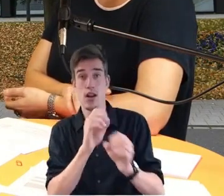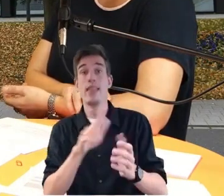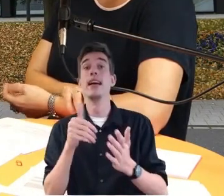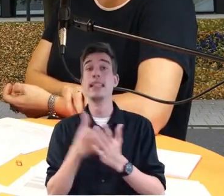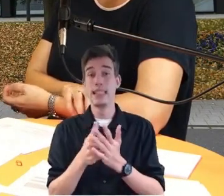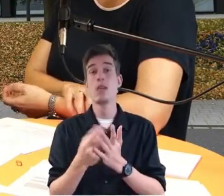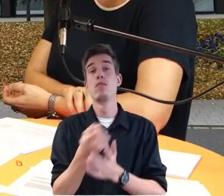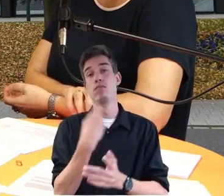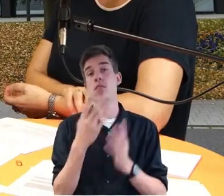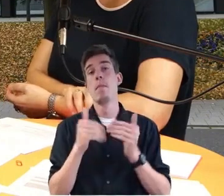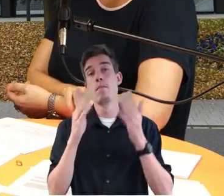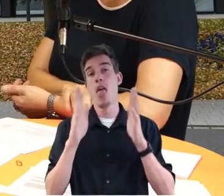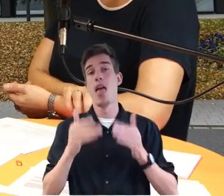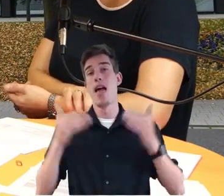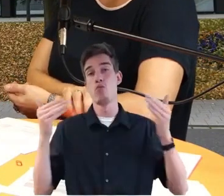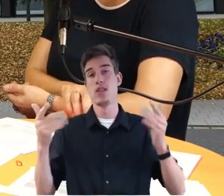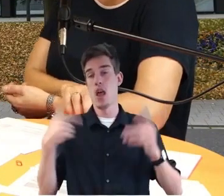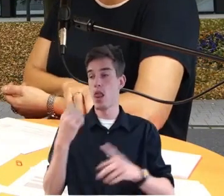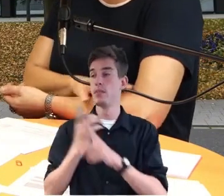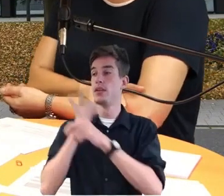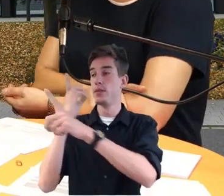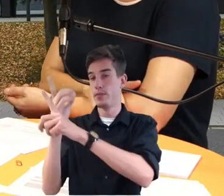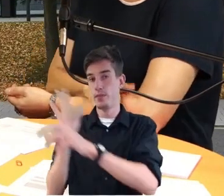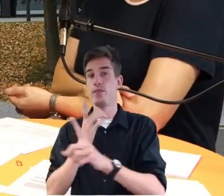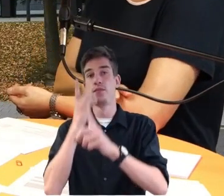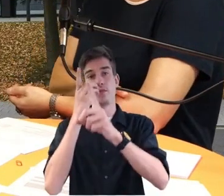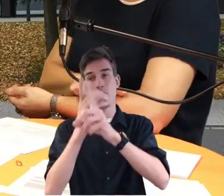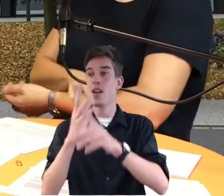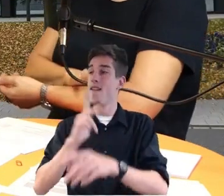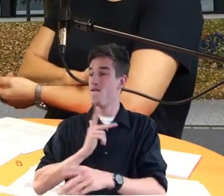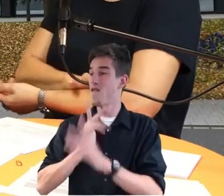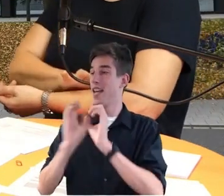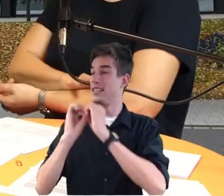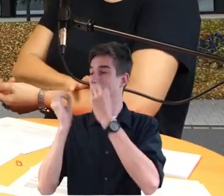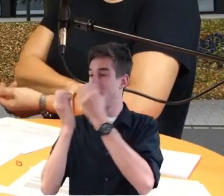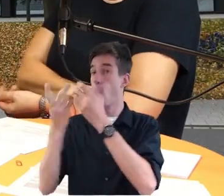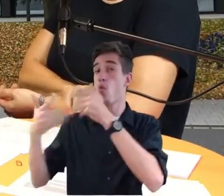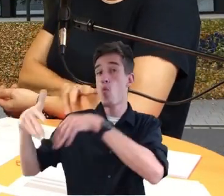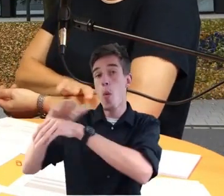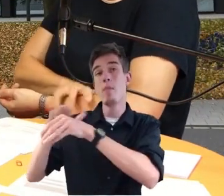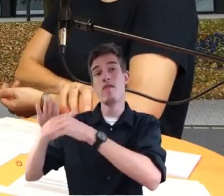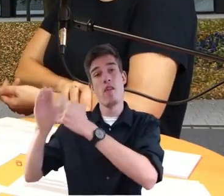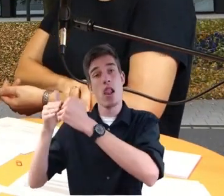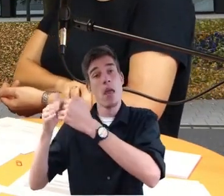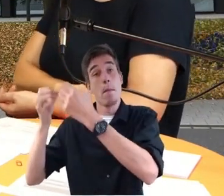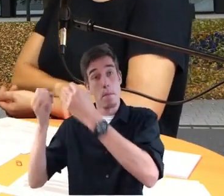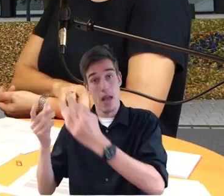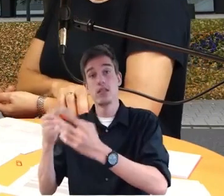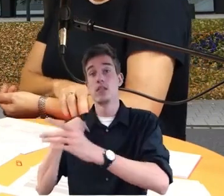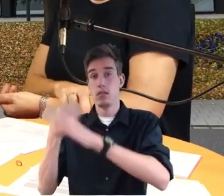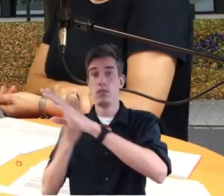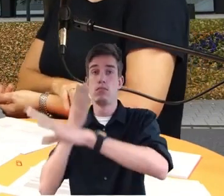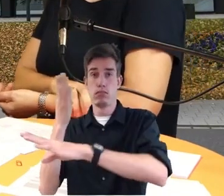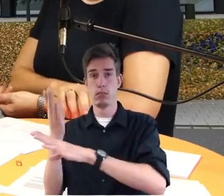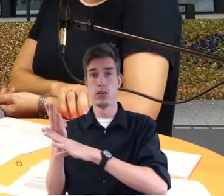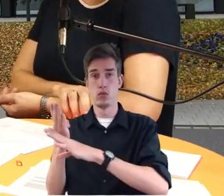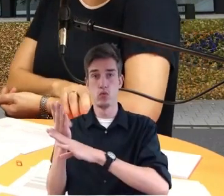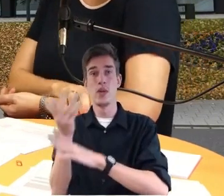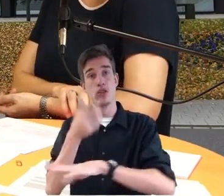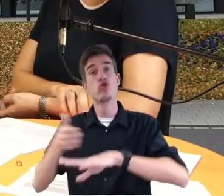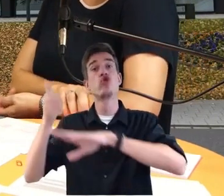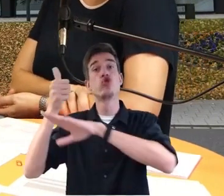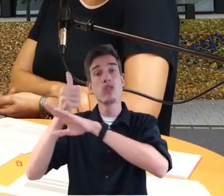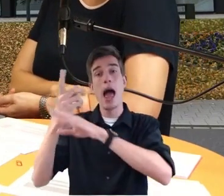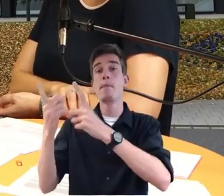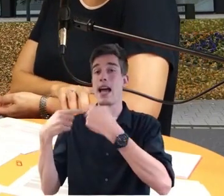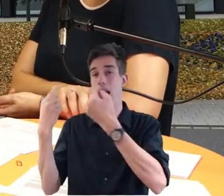auch nach draußen und schulen dort wo die arbeit nach hause stattfinden soll also in den stabs räumlichkeiten